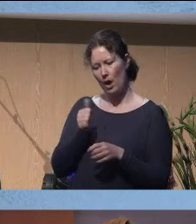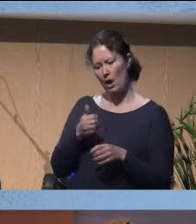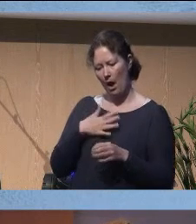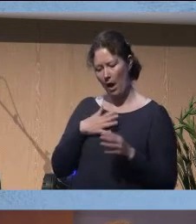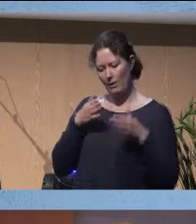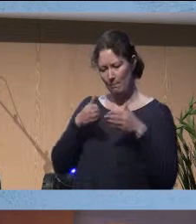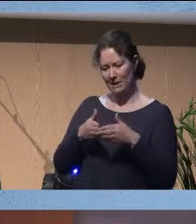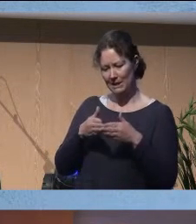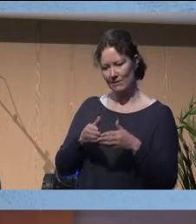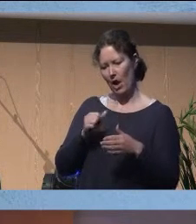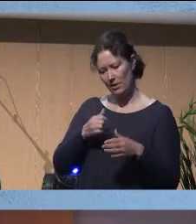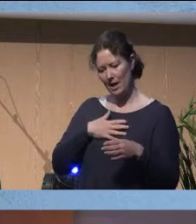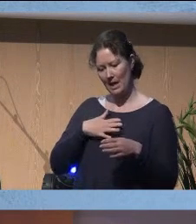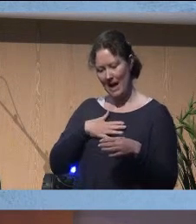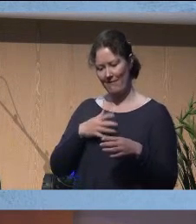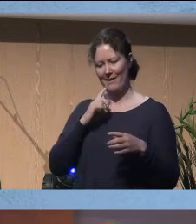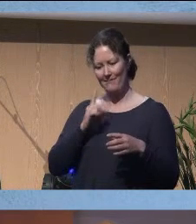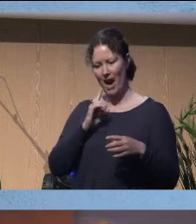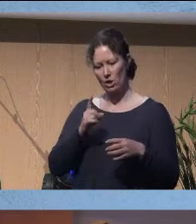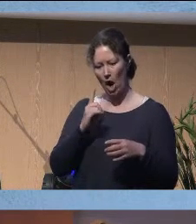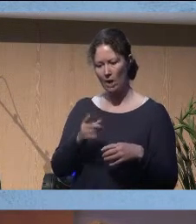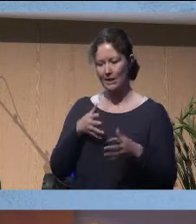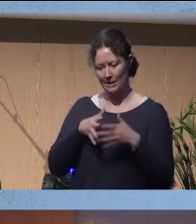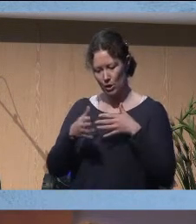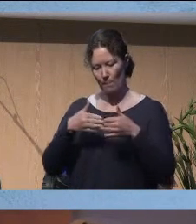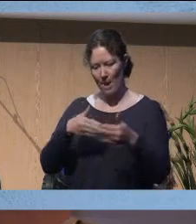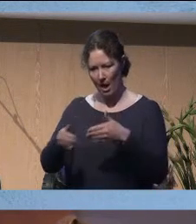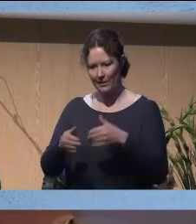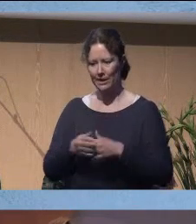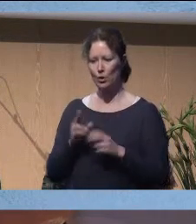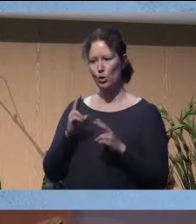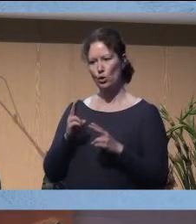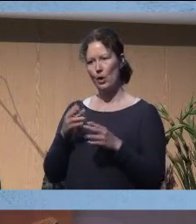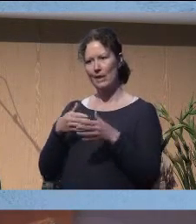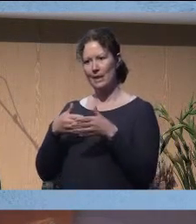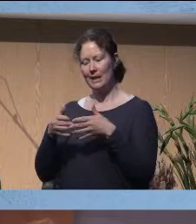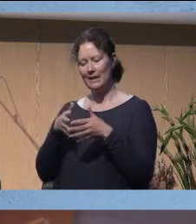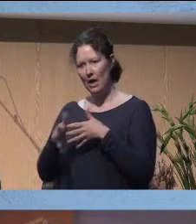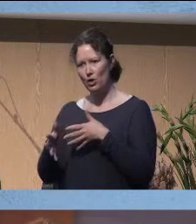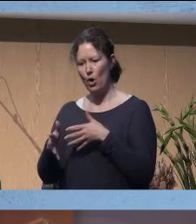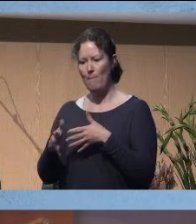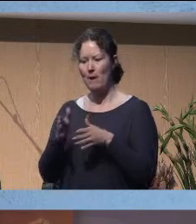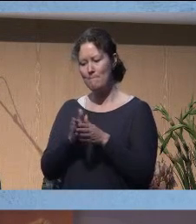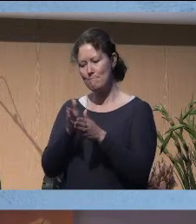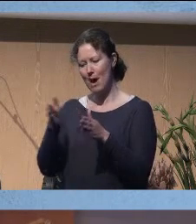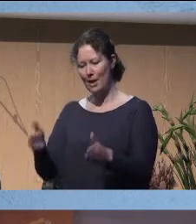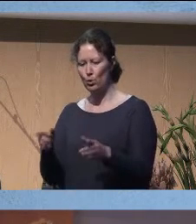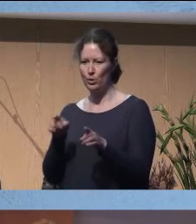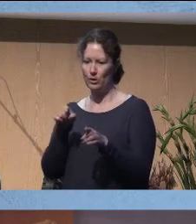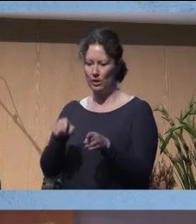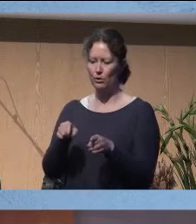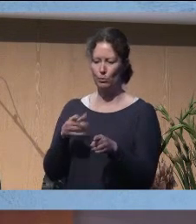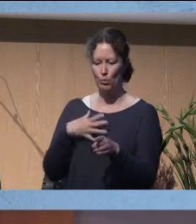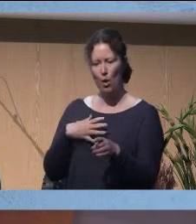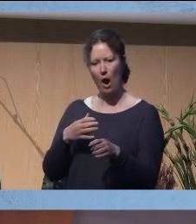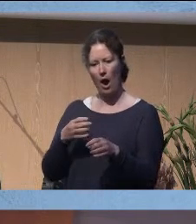perspektivet levende gjennom hver eneste dag, gjennom behandlingen, gjennom perioden hvor du finner fotfest igjen og tar plassen